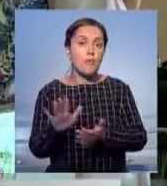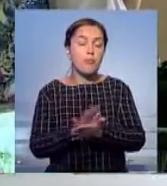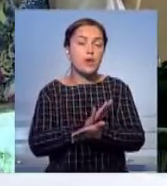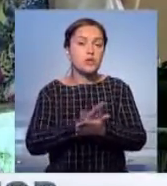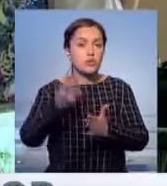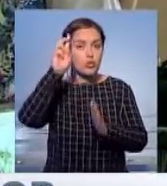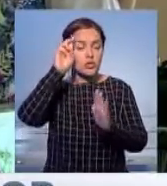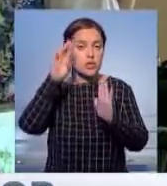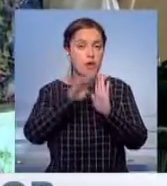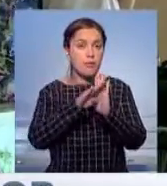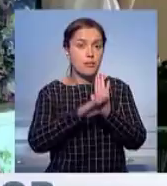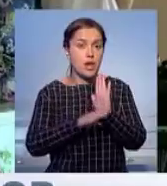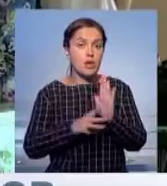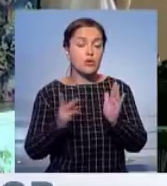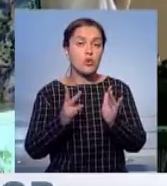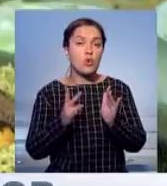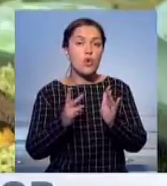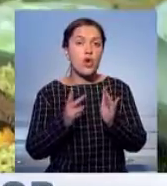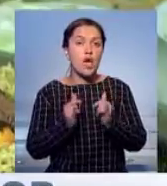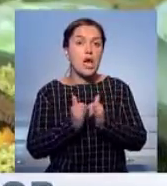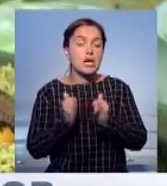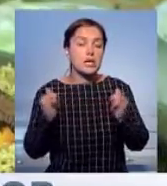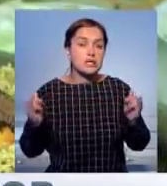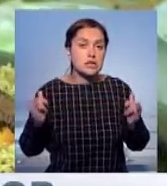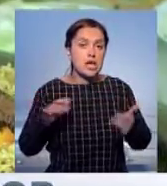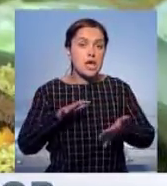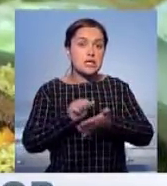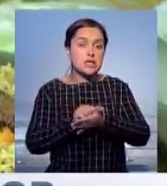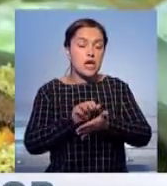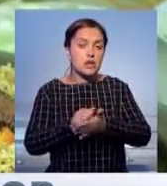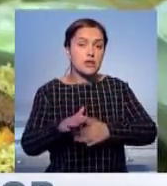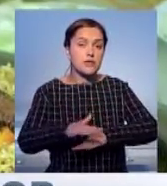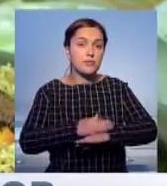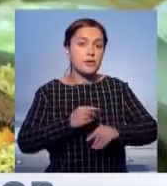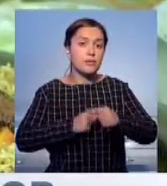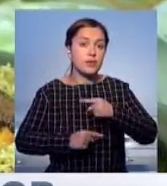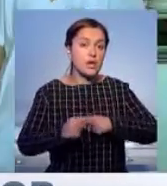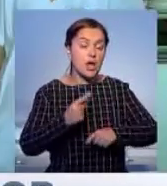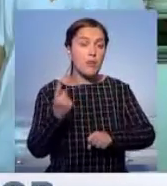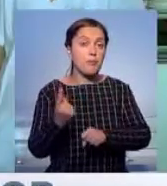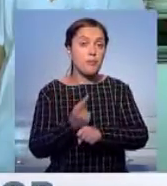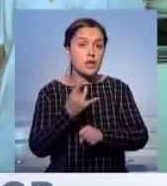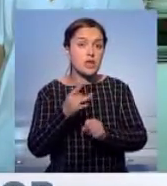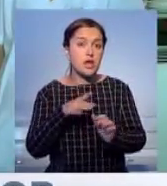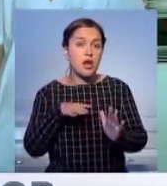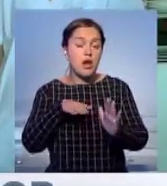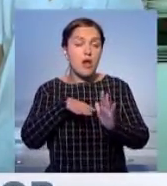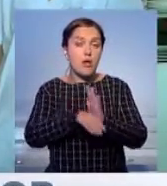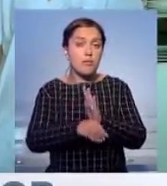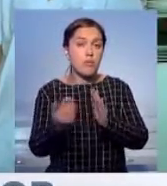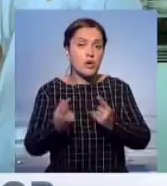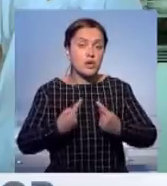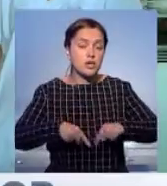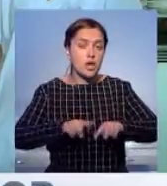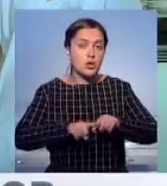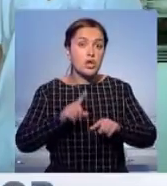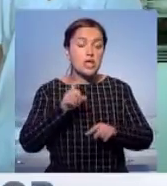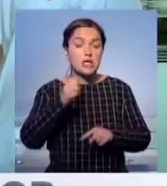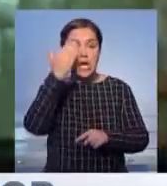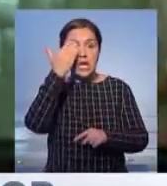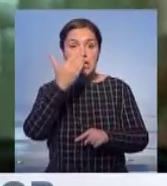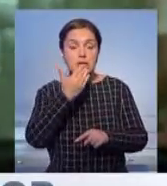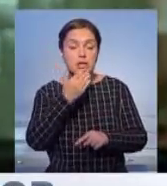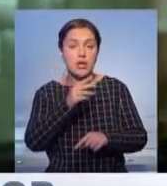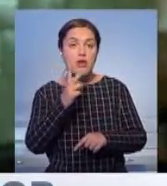по программе развития продуктивной занятости и массового предпринимательства. Причем впервые на базе областного профсоюза. За лето